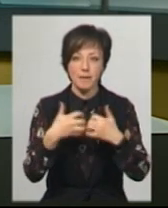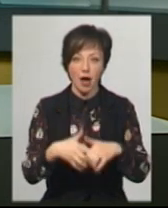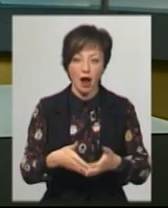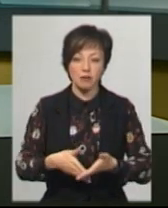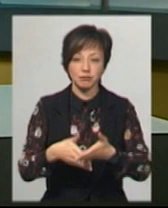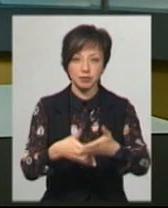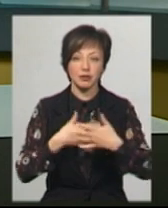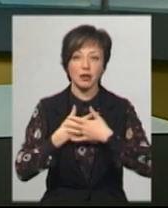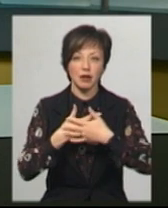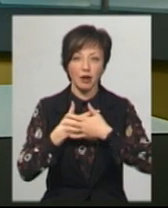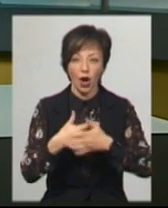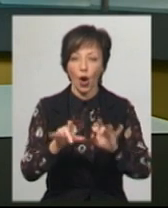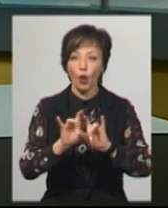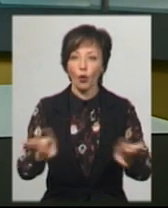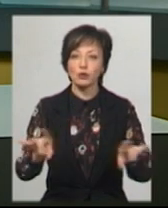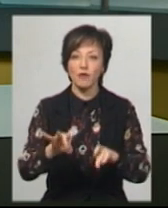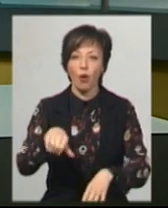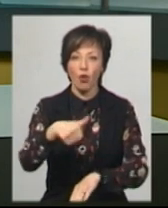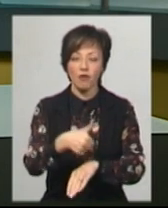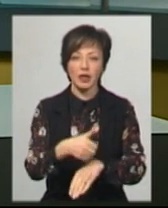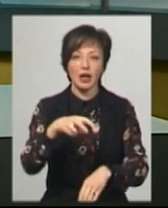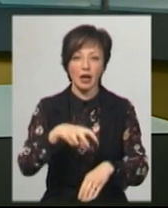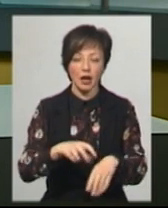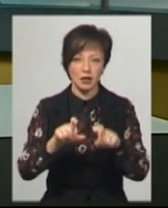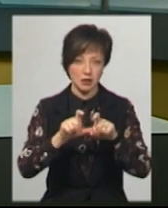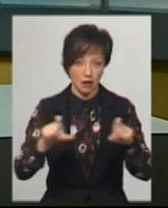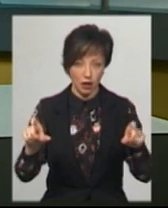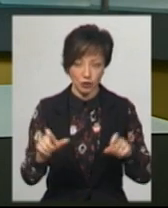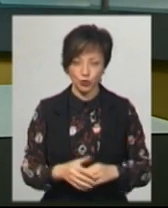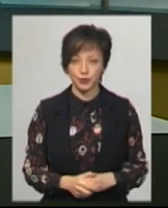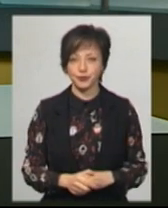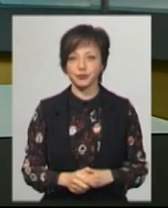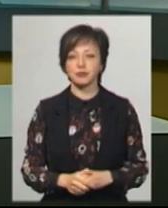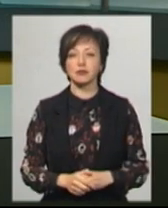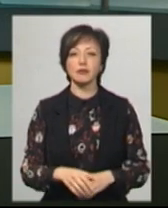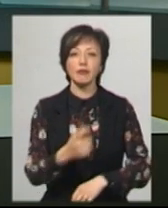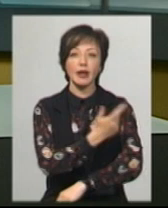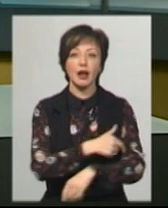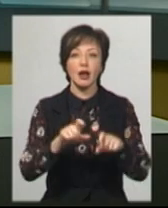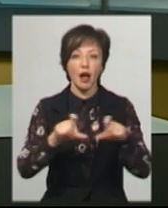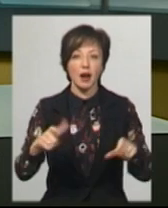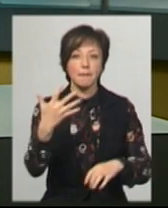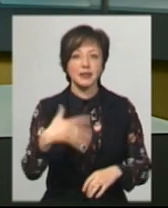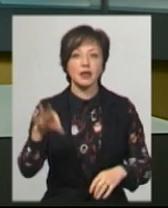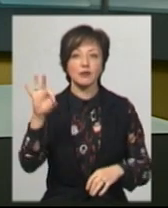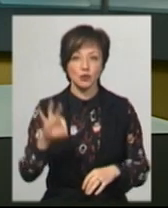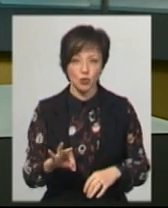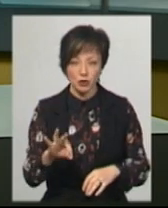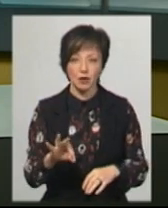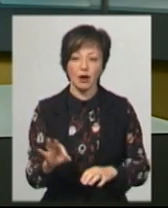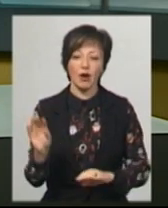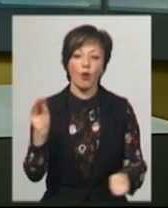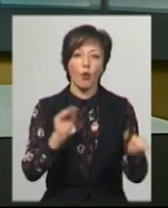це Суспільному розповів головний лікар медзакладу Віктор Іващук. За його словами, лікарня на 50% укомплектована